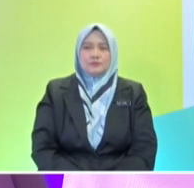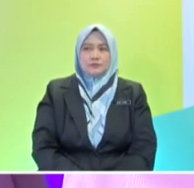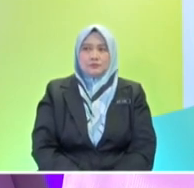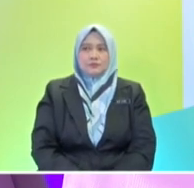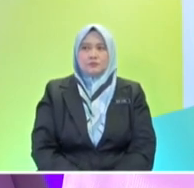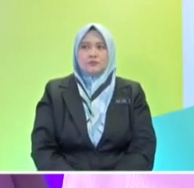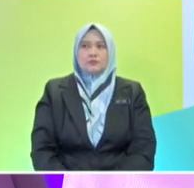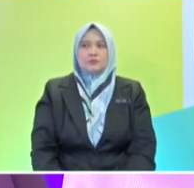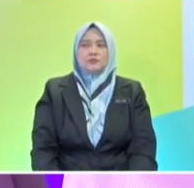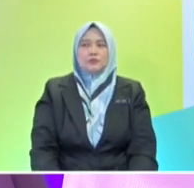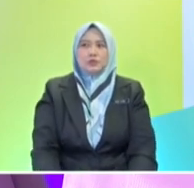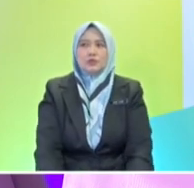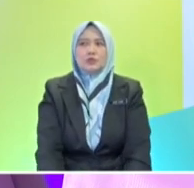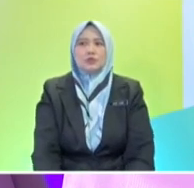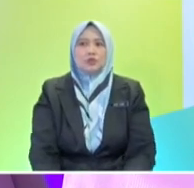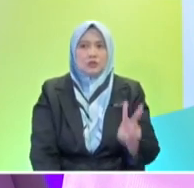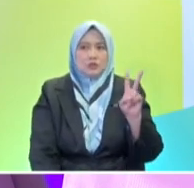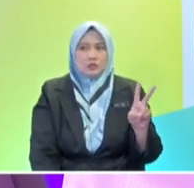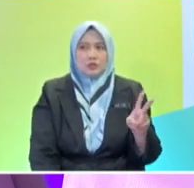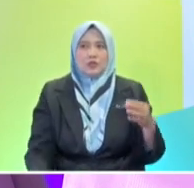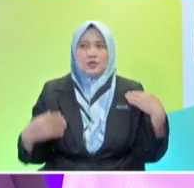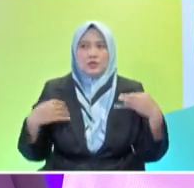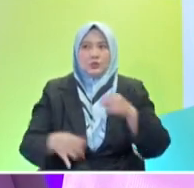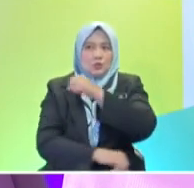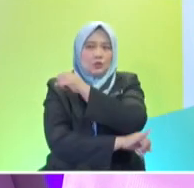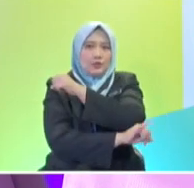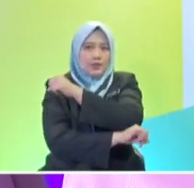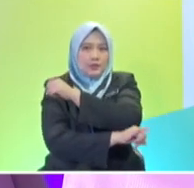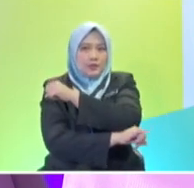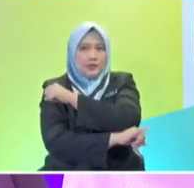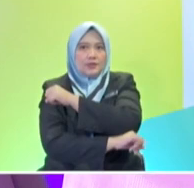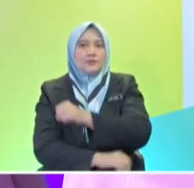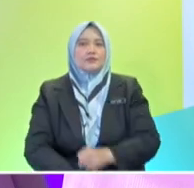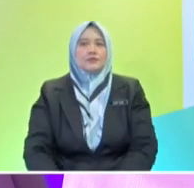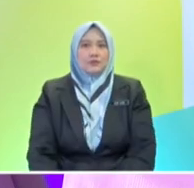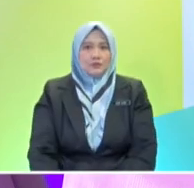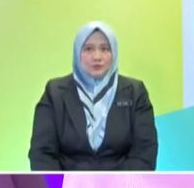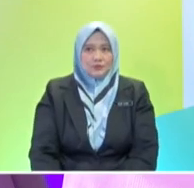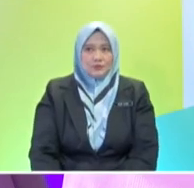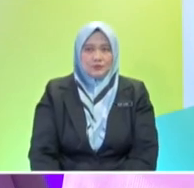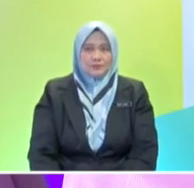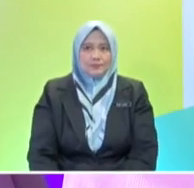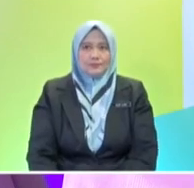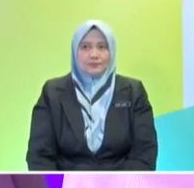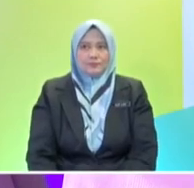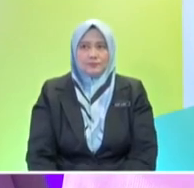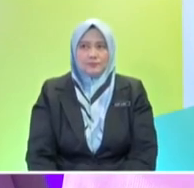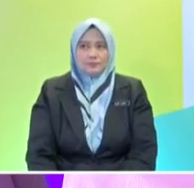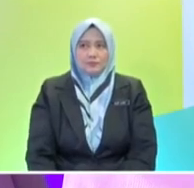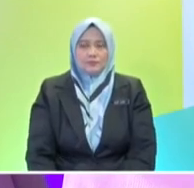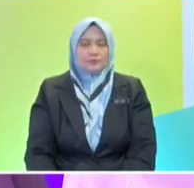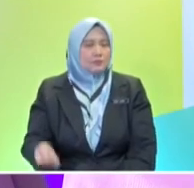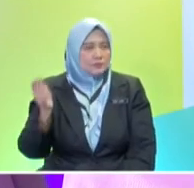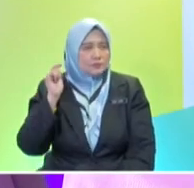pertahankan diri. Yang kedua, kita ada ekor. Kalau ekor ni, tadi Cikgu